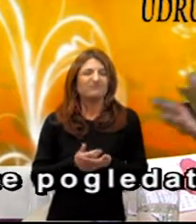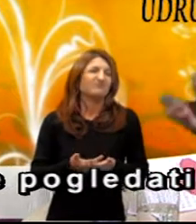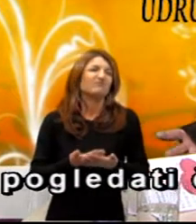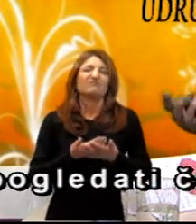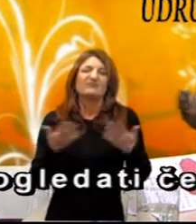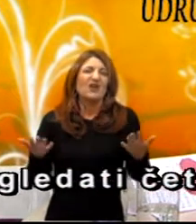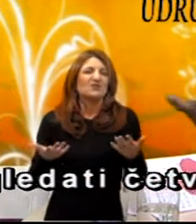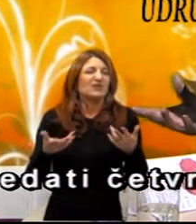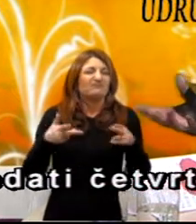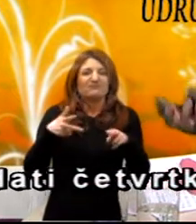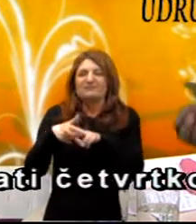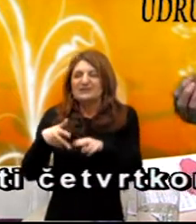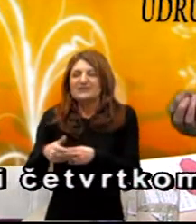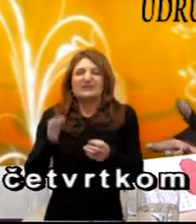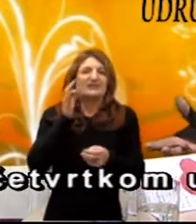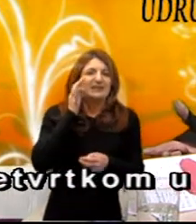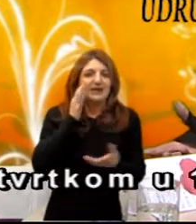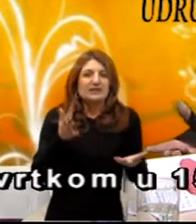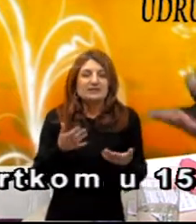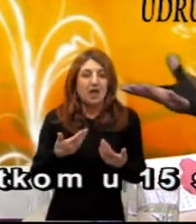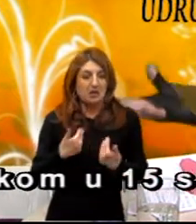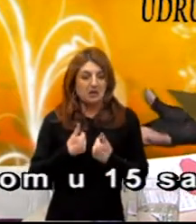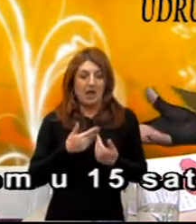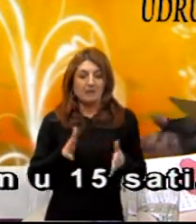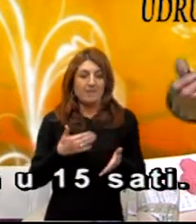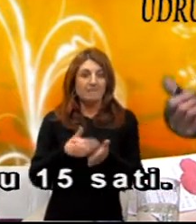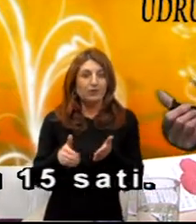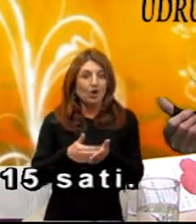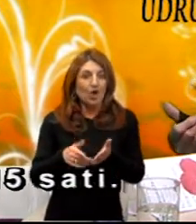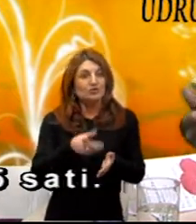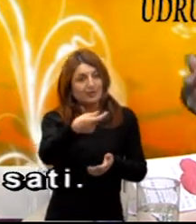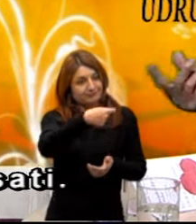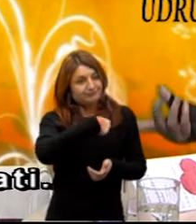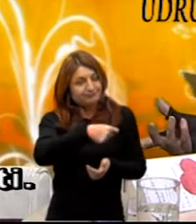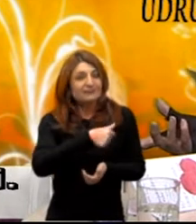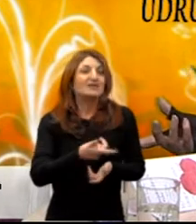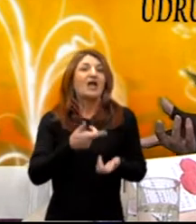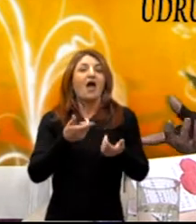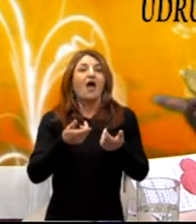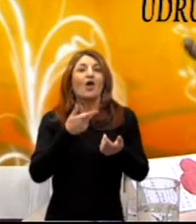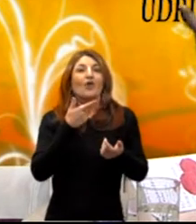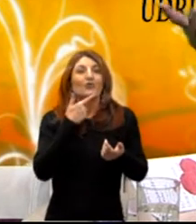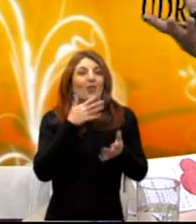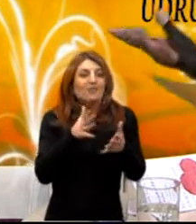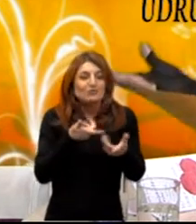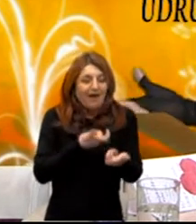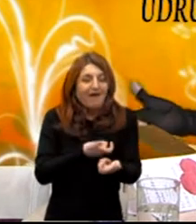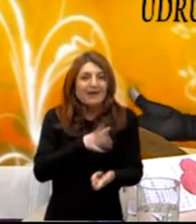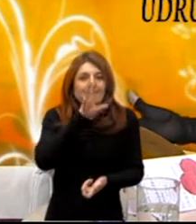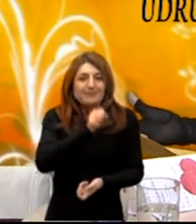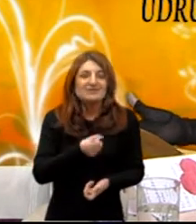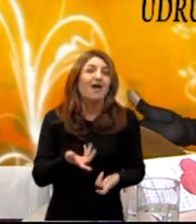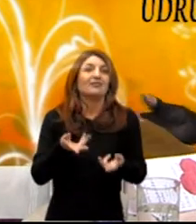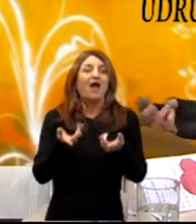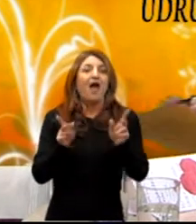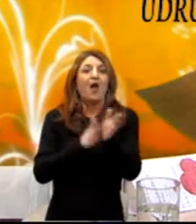kakvih restrikcija materijalnih, ovo, nemamo troškove. I super ste rekli, za studente, za umirovljenike, koji su tek